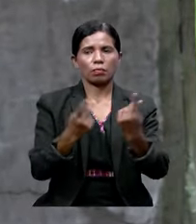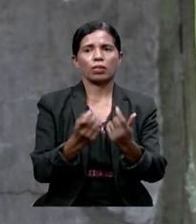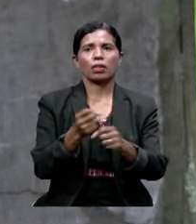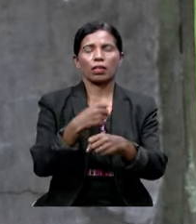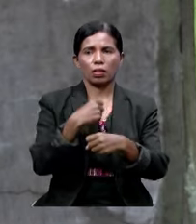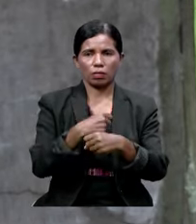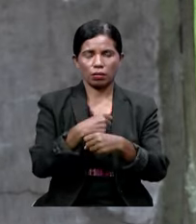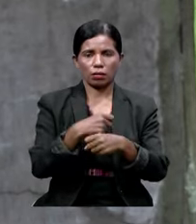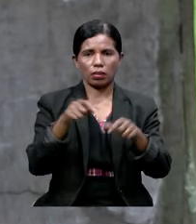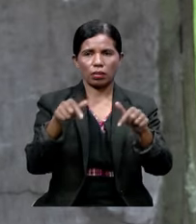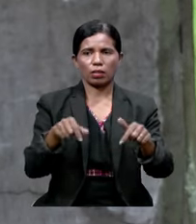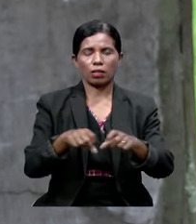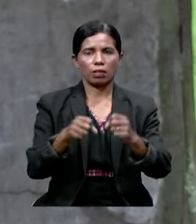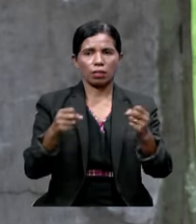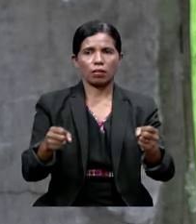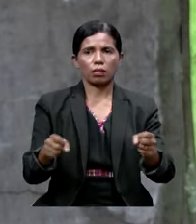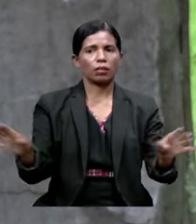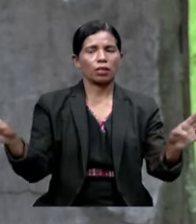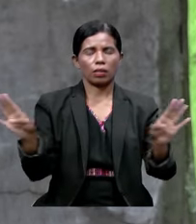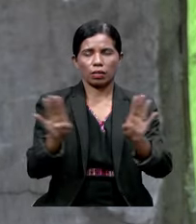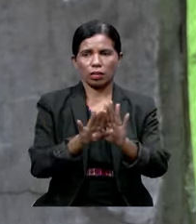moso. Intupi do ba